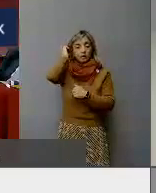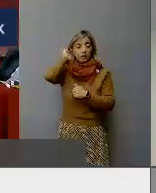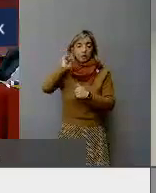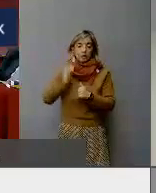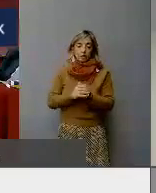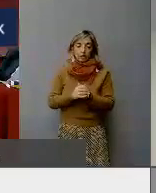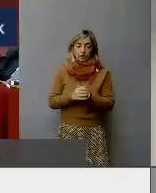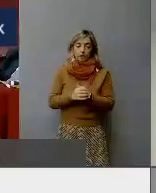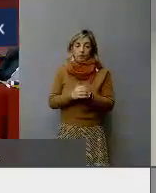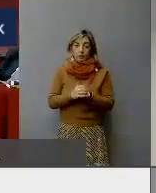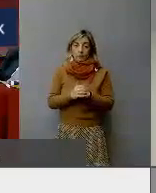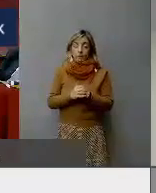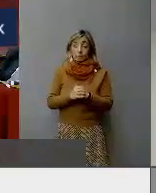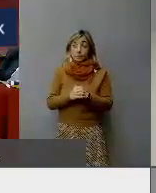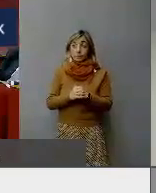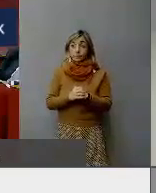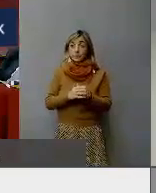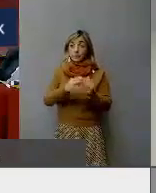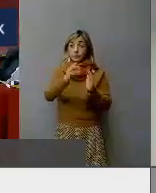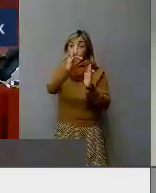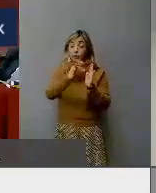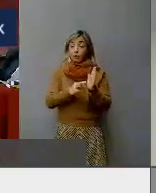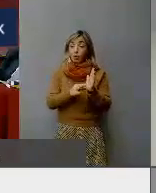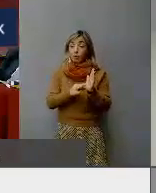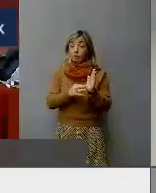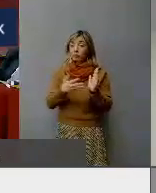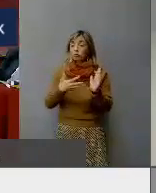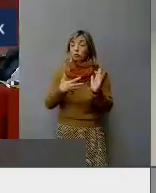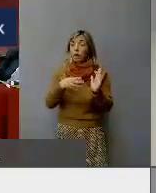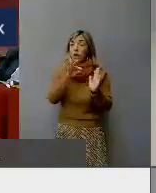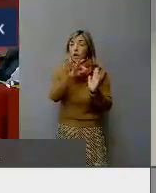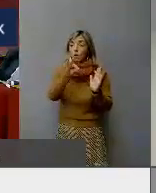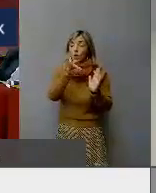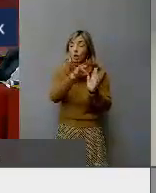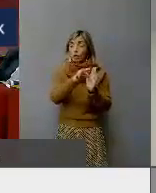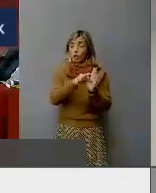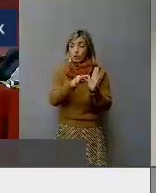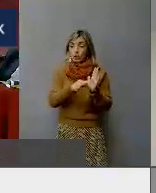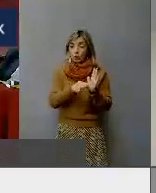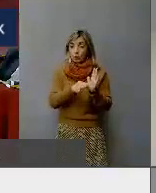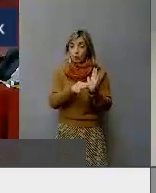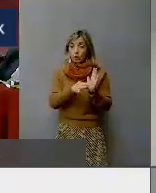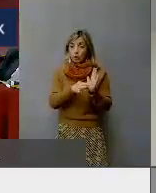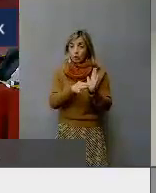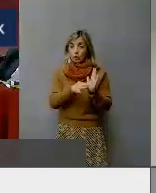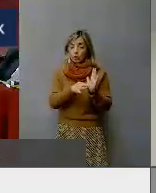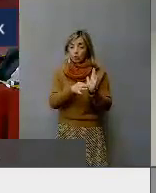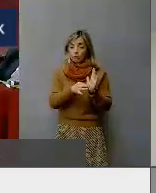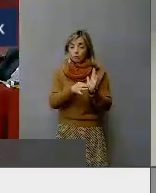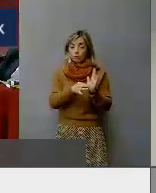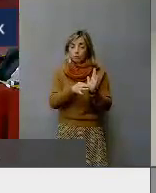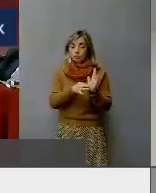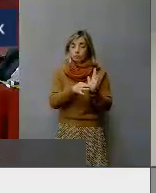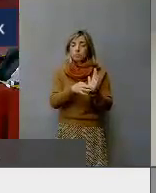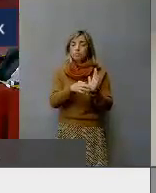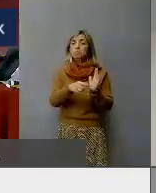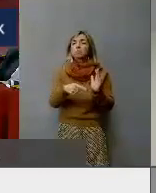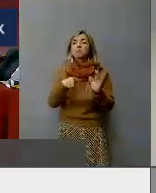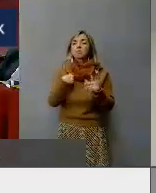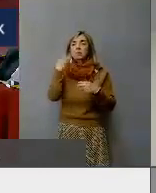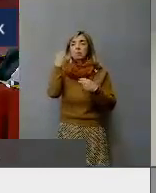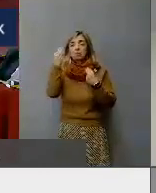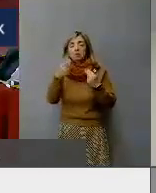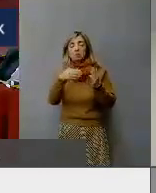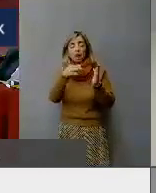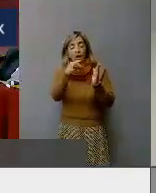ora in questo questo regolamento alcuni articoli che mette in evidenza cioè precedente ma poi come fai a fare tutti questi criteri di